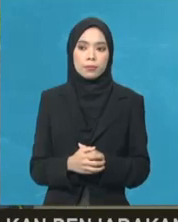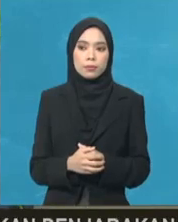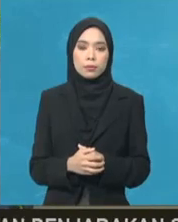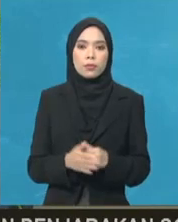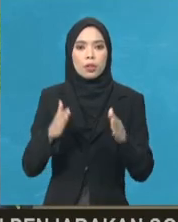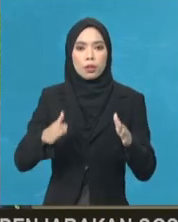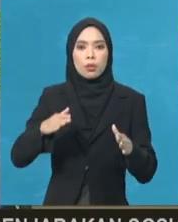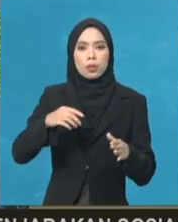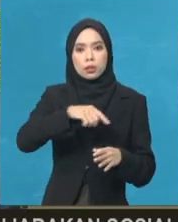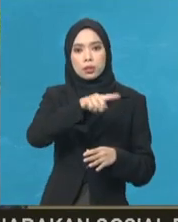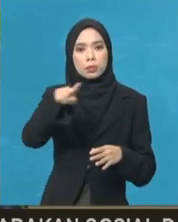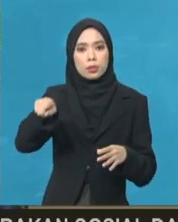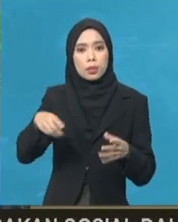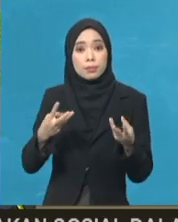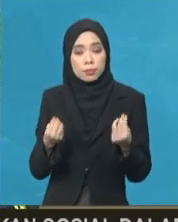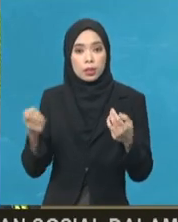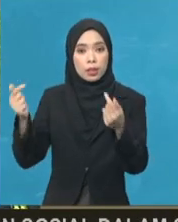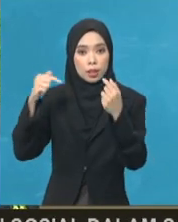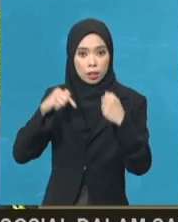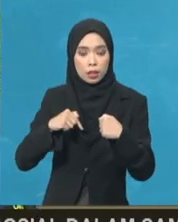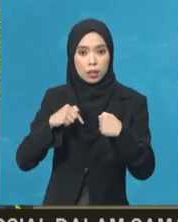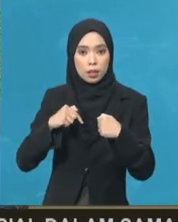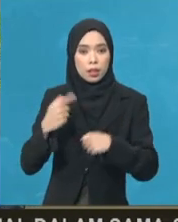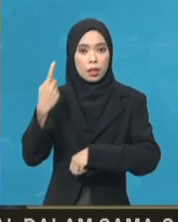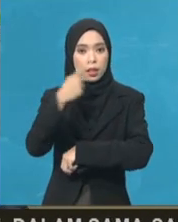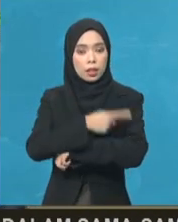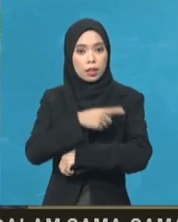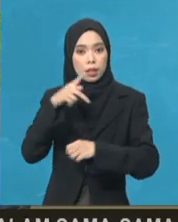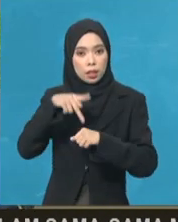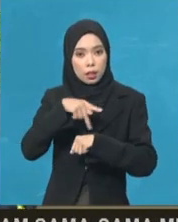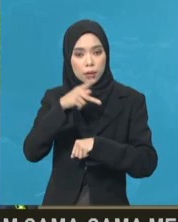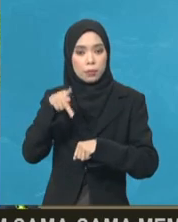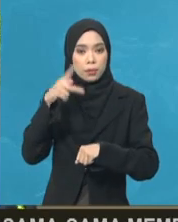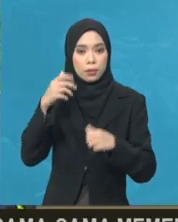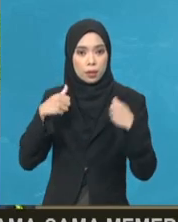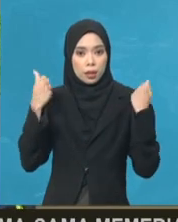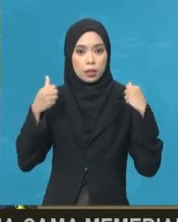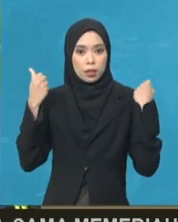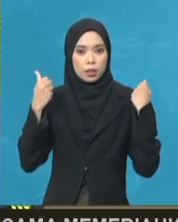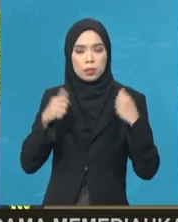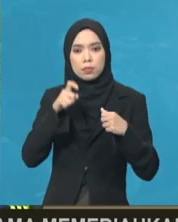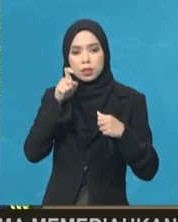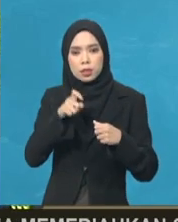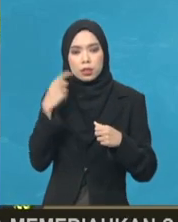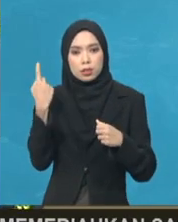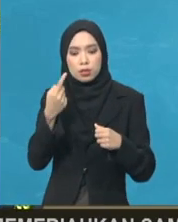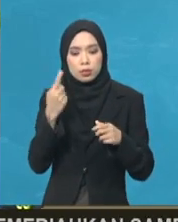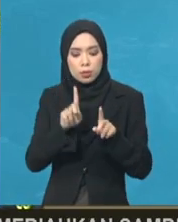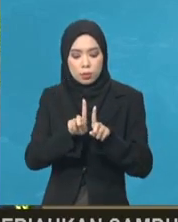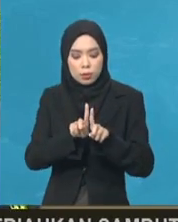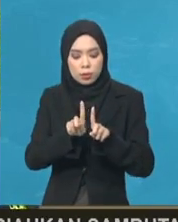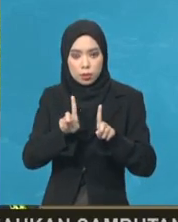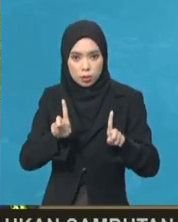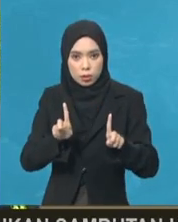Hai orang ramai yang ingin menghadiri acara sambutan hari kebangsaan adalah dinasehatkan untuk sentiasa mengamalkan penjarakan